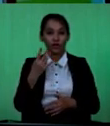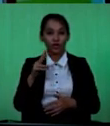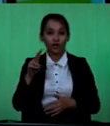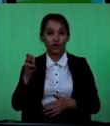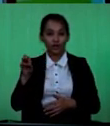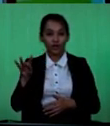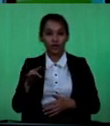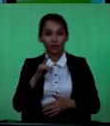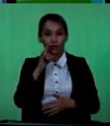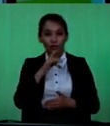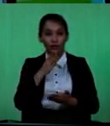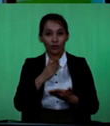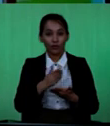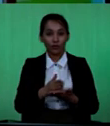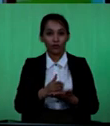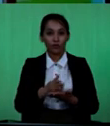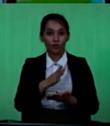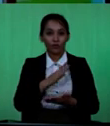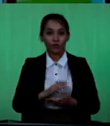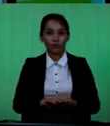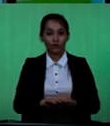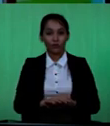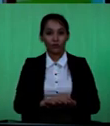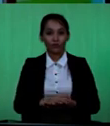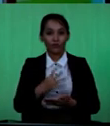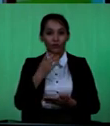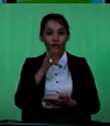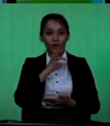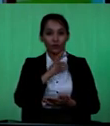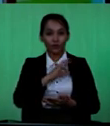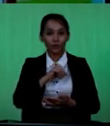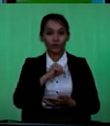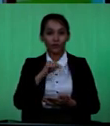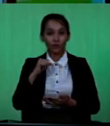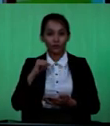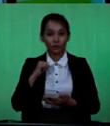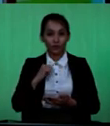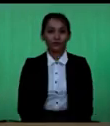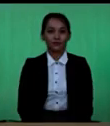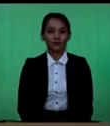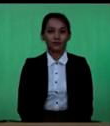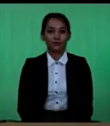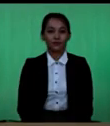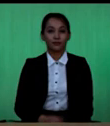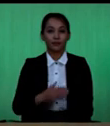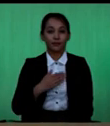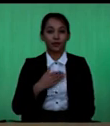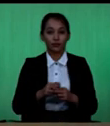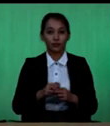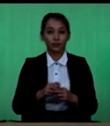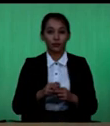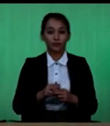bo'ldi? Biz rasm asosida mustaqil masala tuzdik. Men